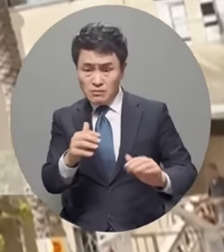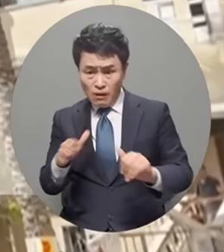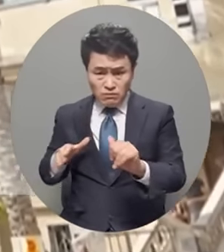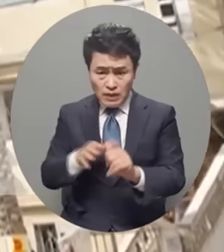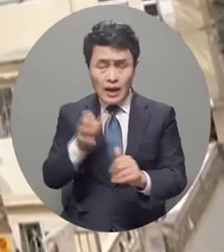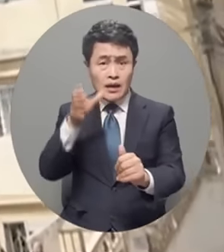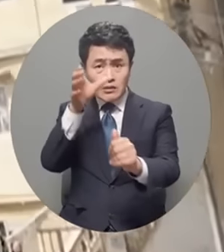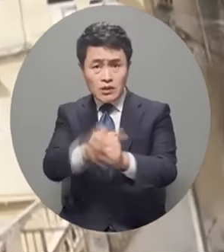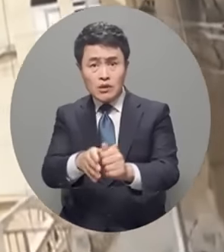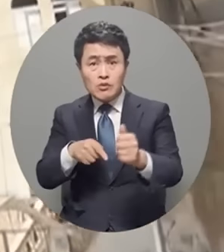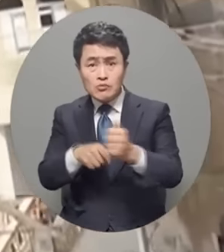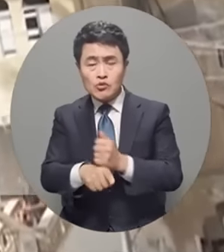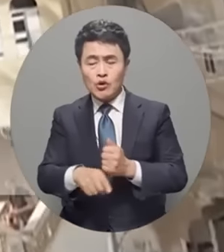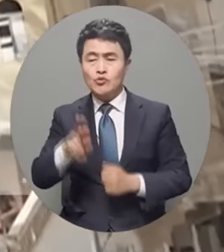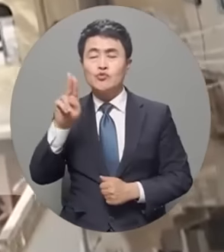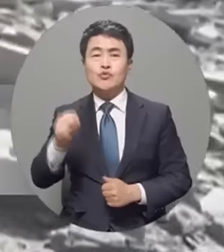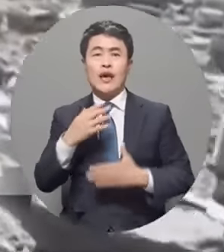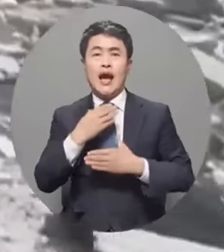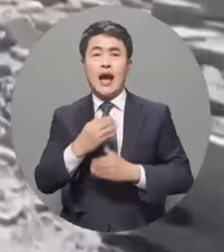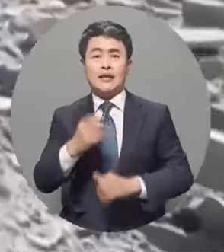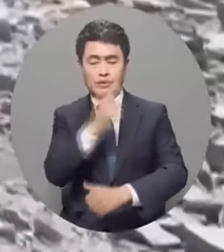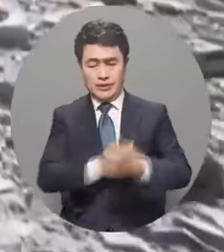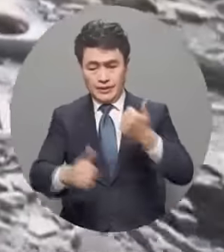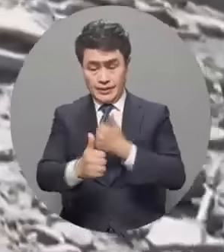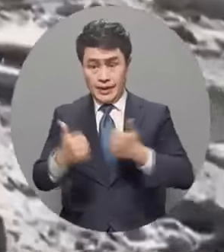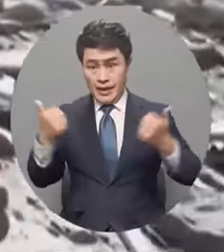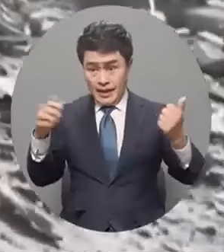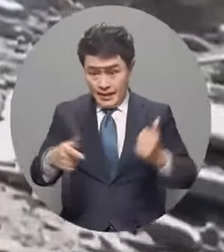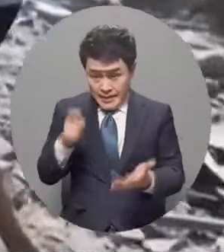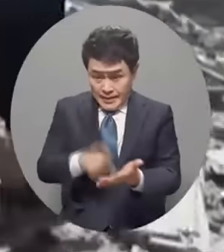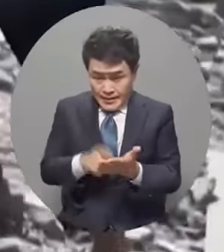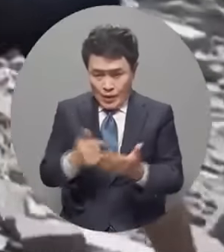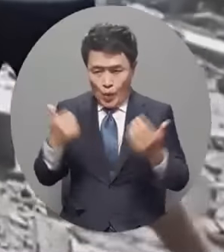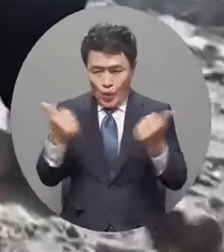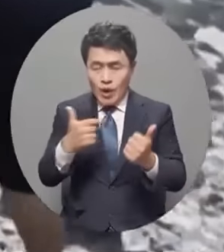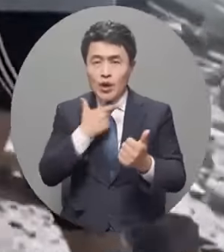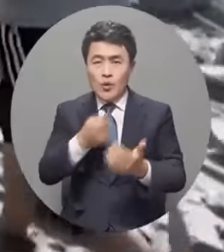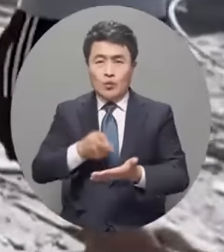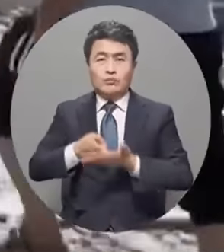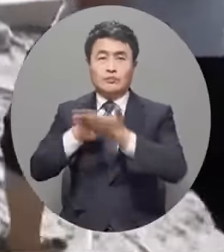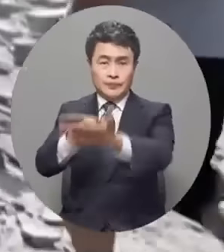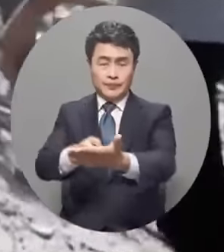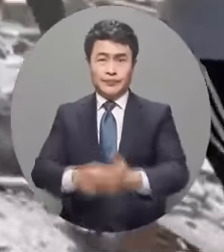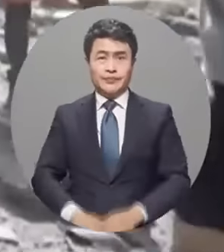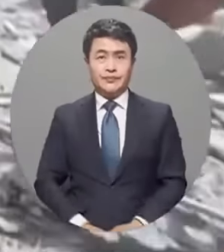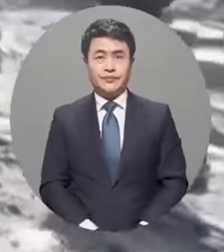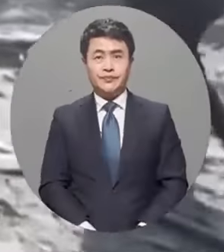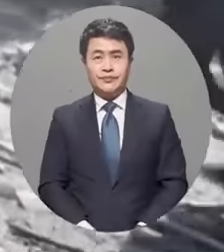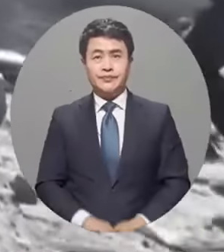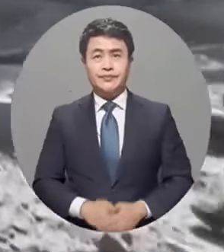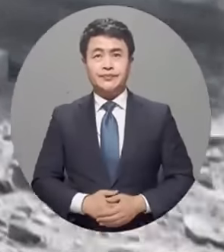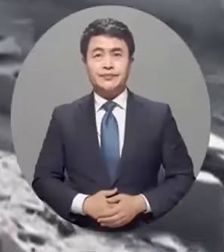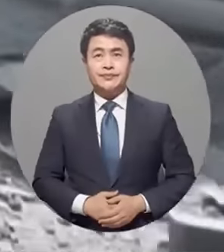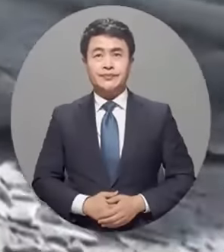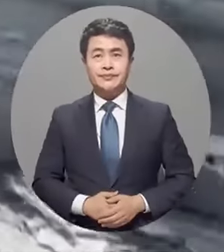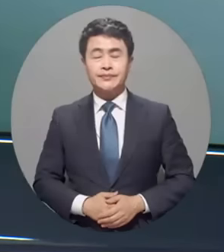책임을 묻기 위한 유엔 안전보장이사회 긴급회의 소집을 요구했습니다. MBC 뉴스 오유림입니다.